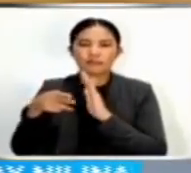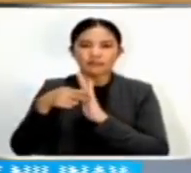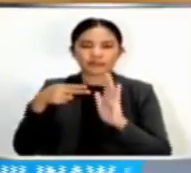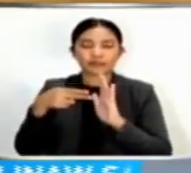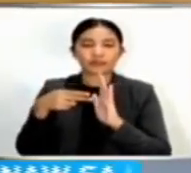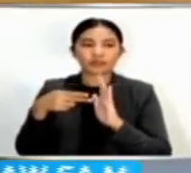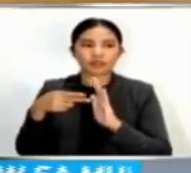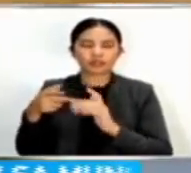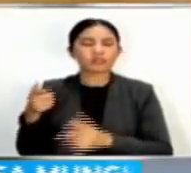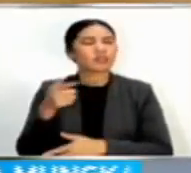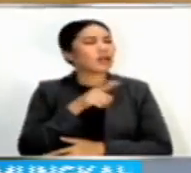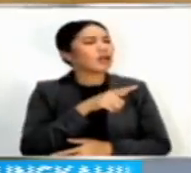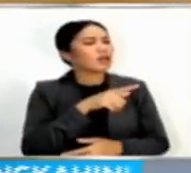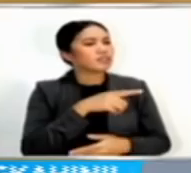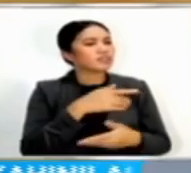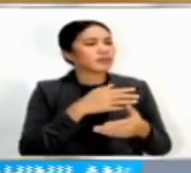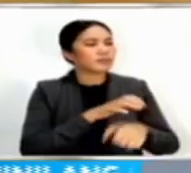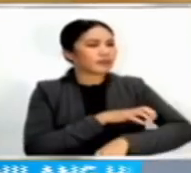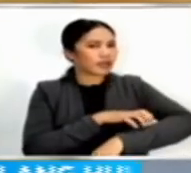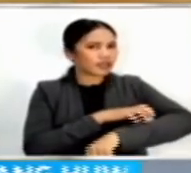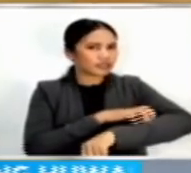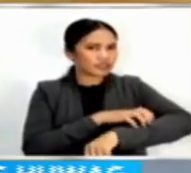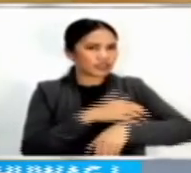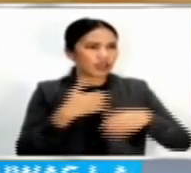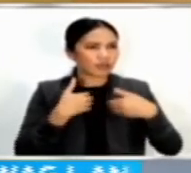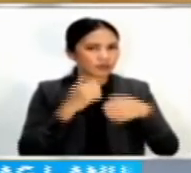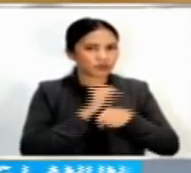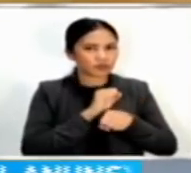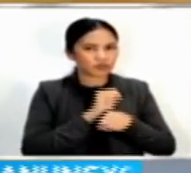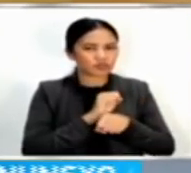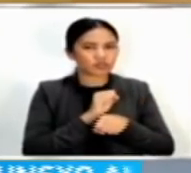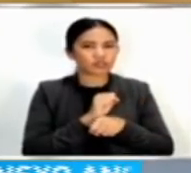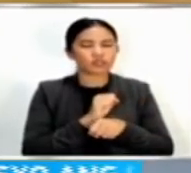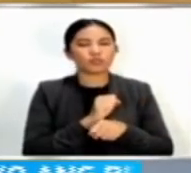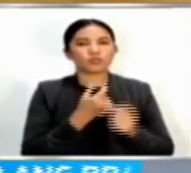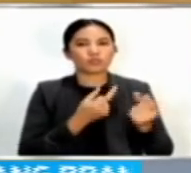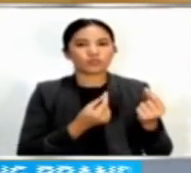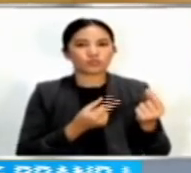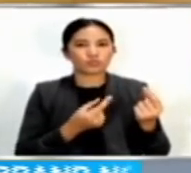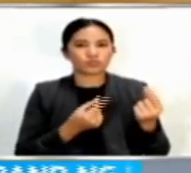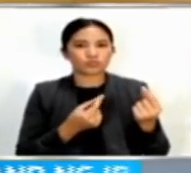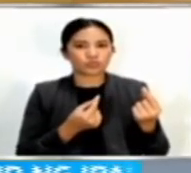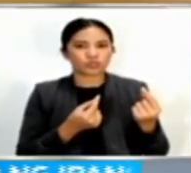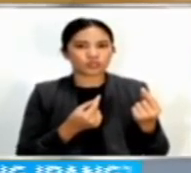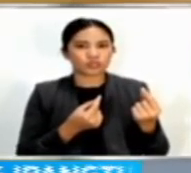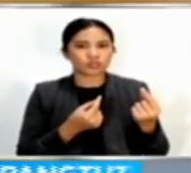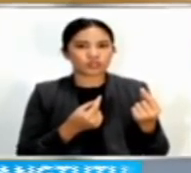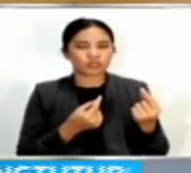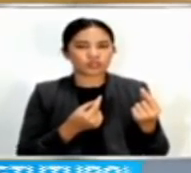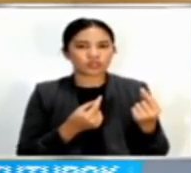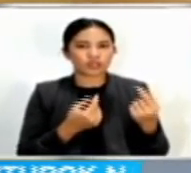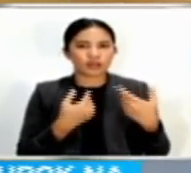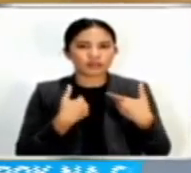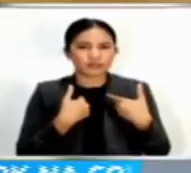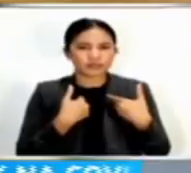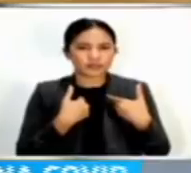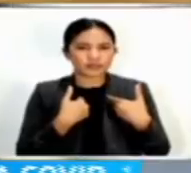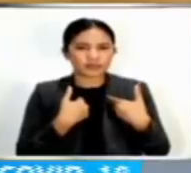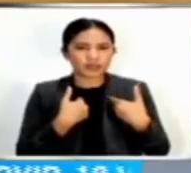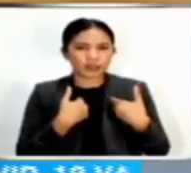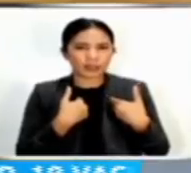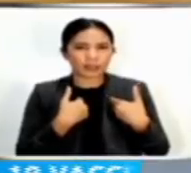nang ginagawa sila ngayon. Parang tambiolo naman, ano, yung parang electronic na tambiolo kung saan hindi ka talaga